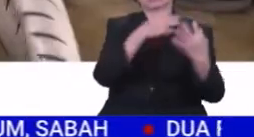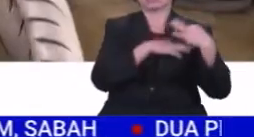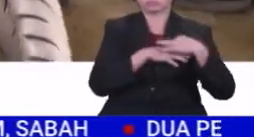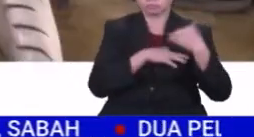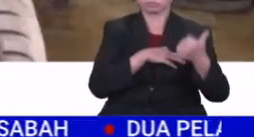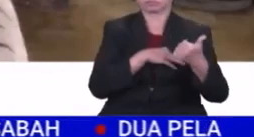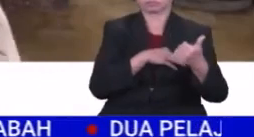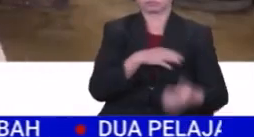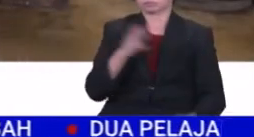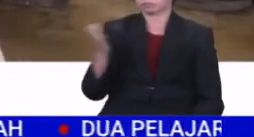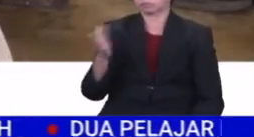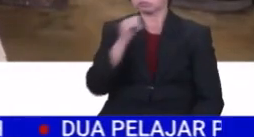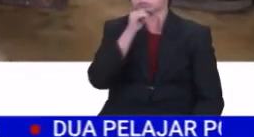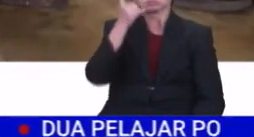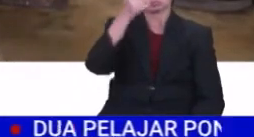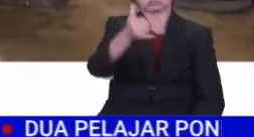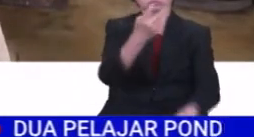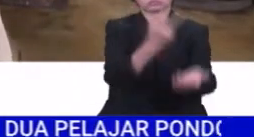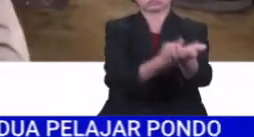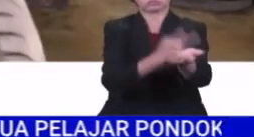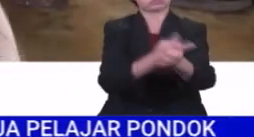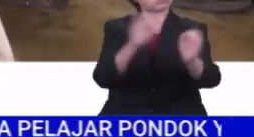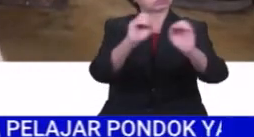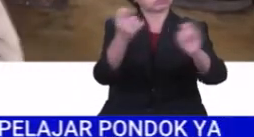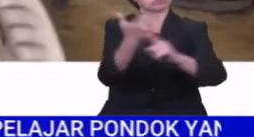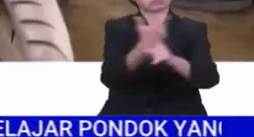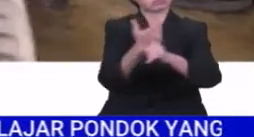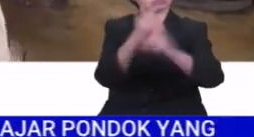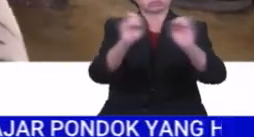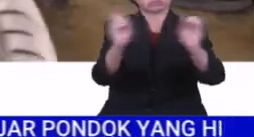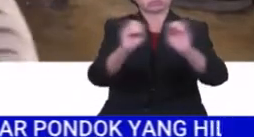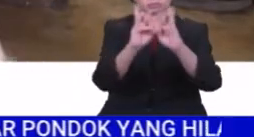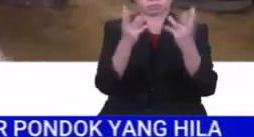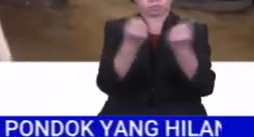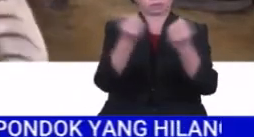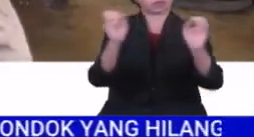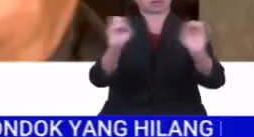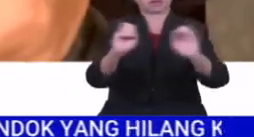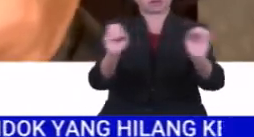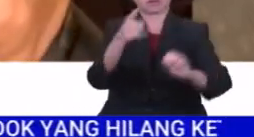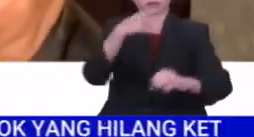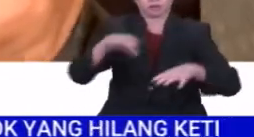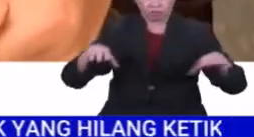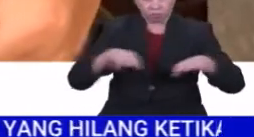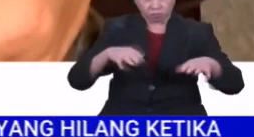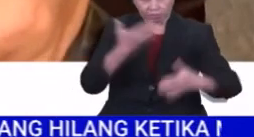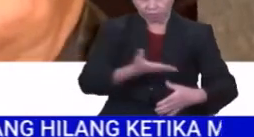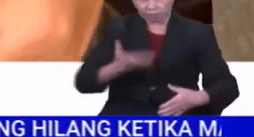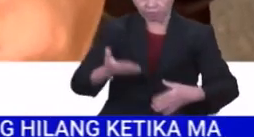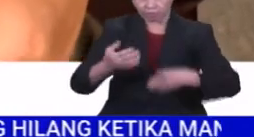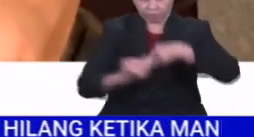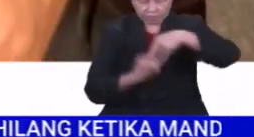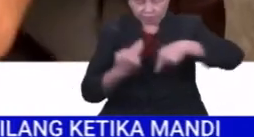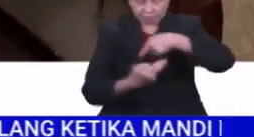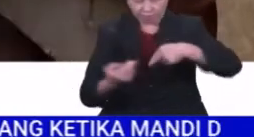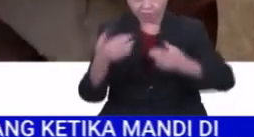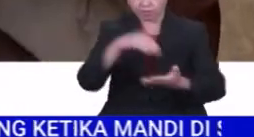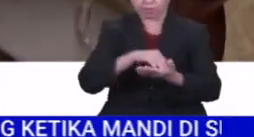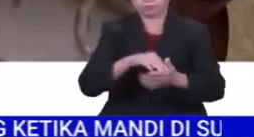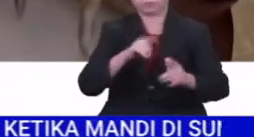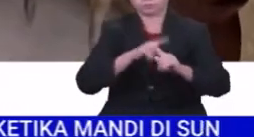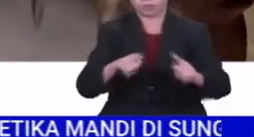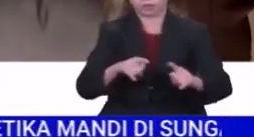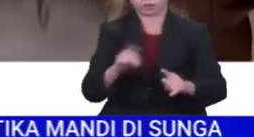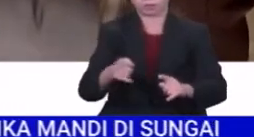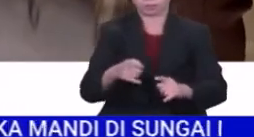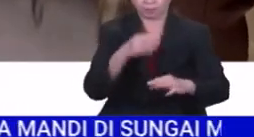azadi tidak menghadiri sebarang khusus latihan atau bengkel untuk menghasilkan produk kita semula sebaliknya